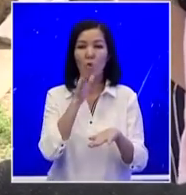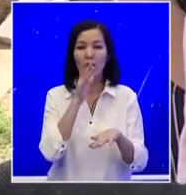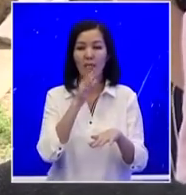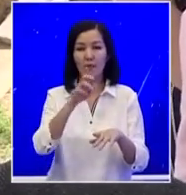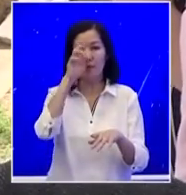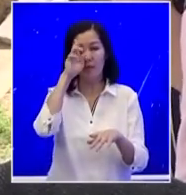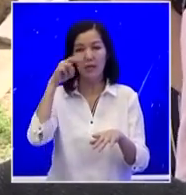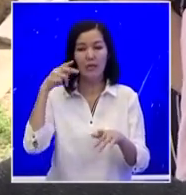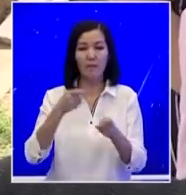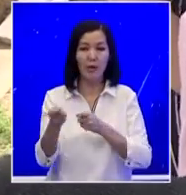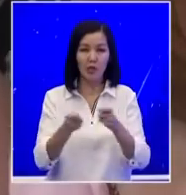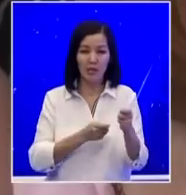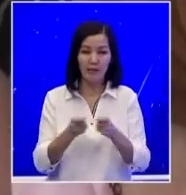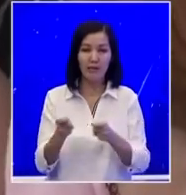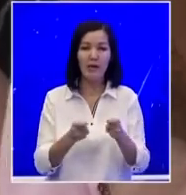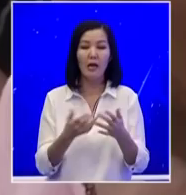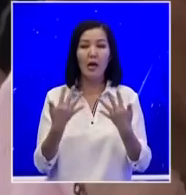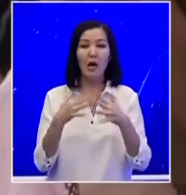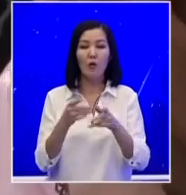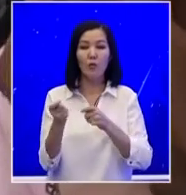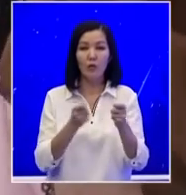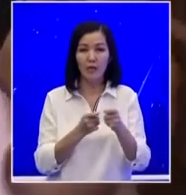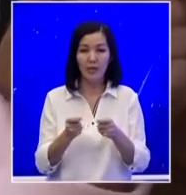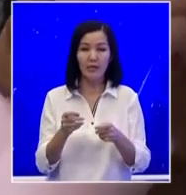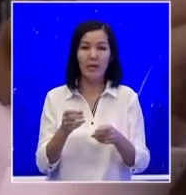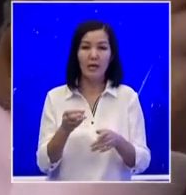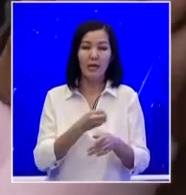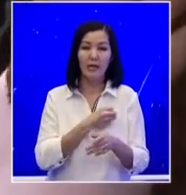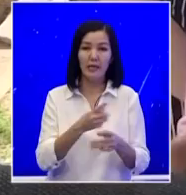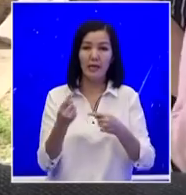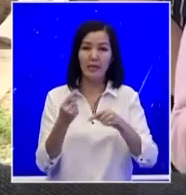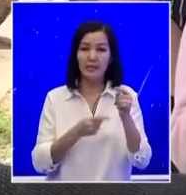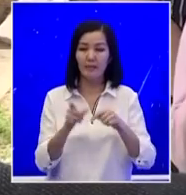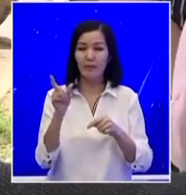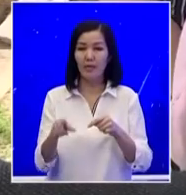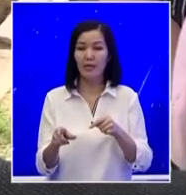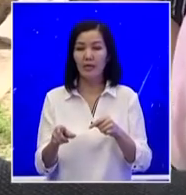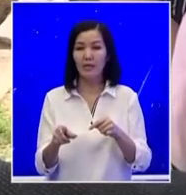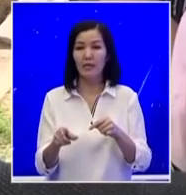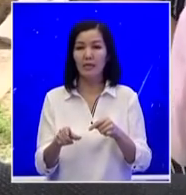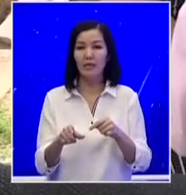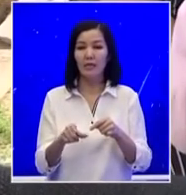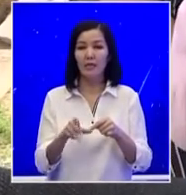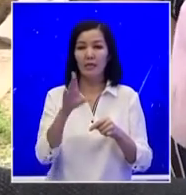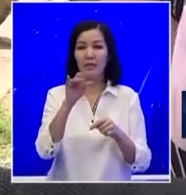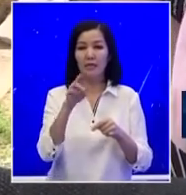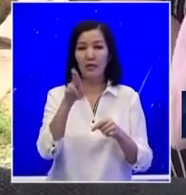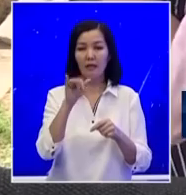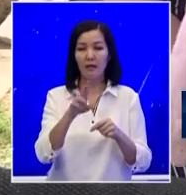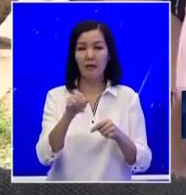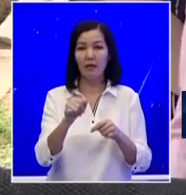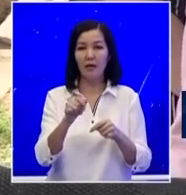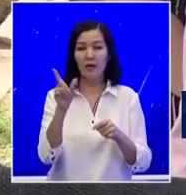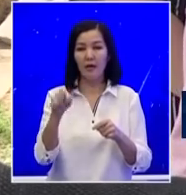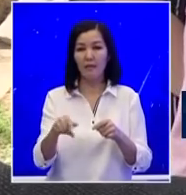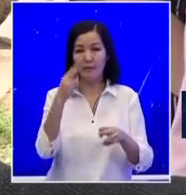мемлекет басшыларына, сосын мына Дәулет Бекет ұжымының басшысы Сыдық Әбуұлына ерекше